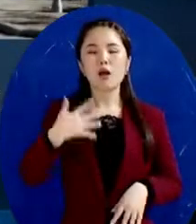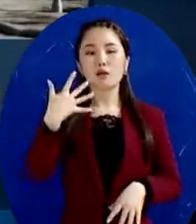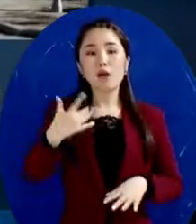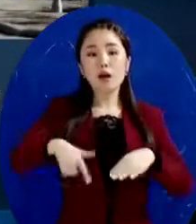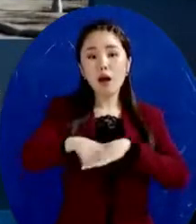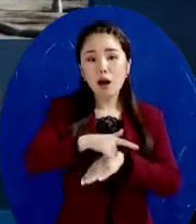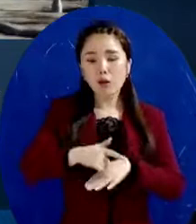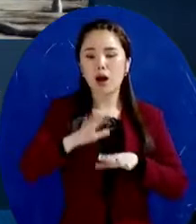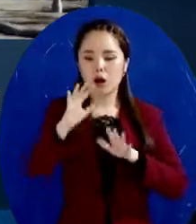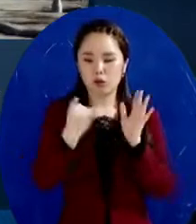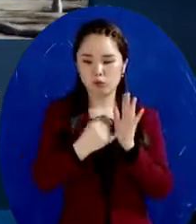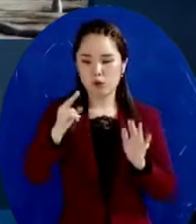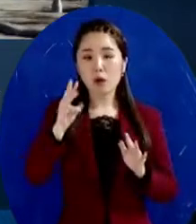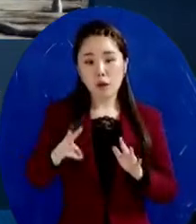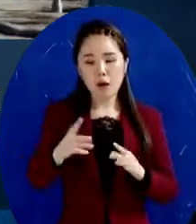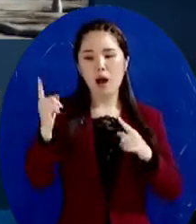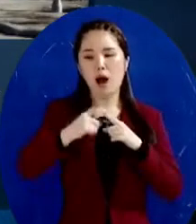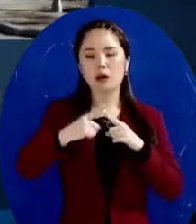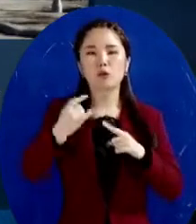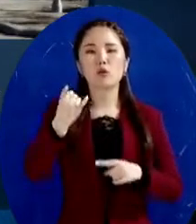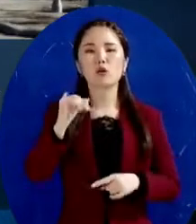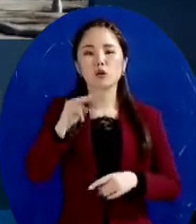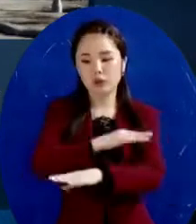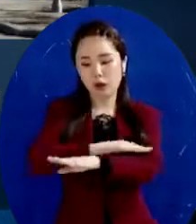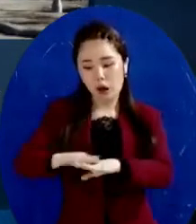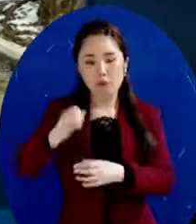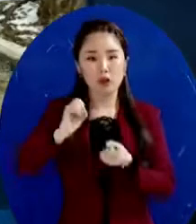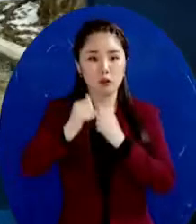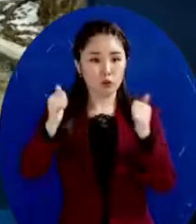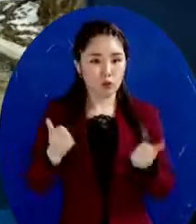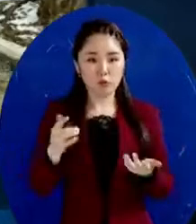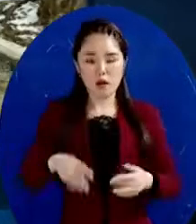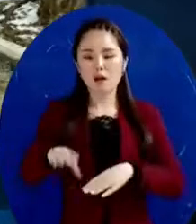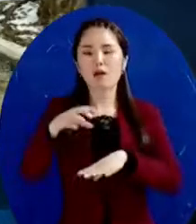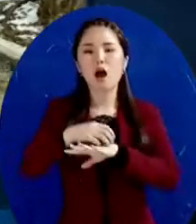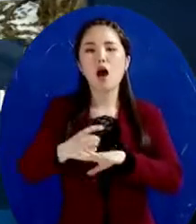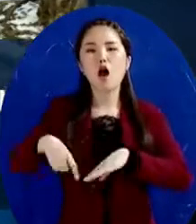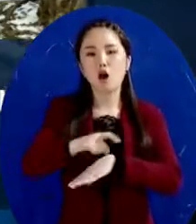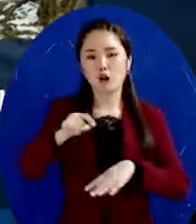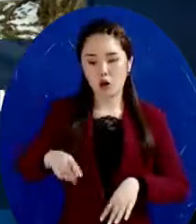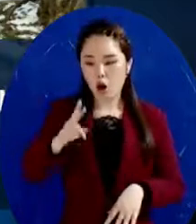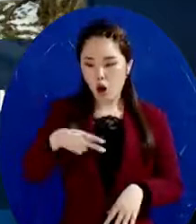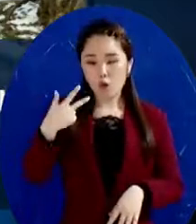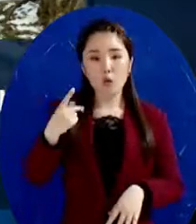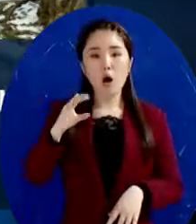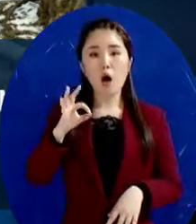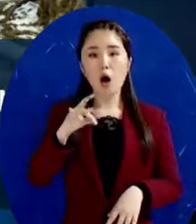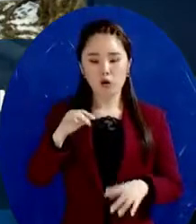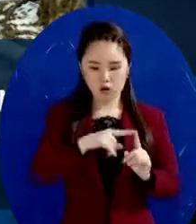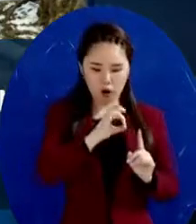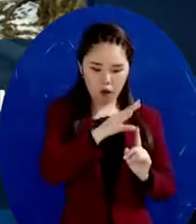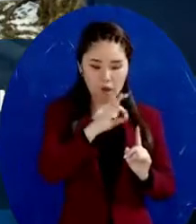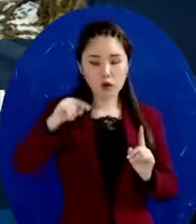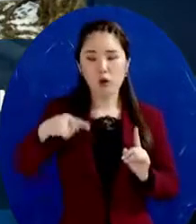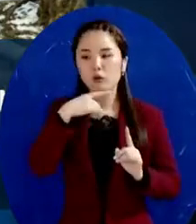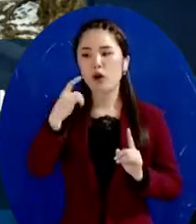мөн 16 км автоцам хатуу хүчлэлтэй замын ажлыг хийсэн байна. Ялангуяа гэр хорооллын дундах 23 дугаар хорооны Овотоос Улан Хутаг